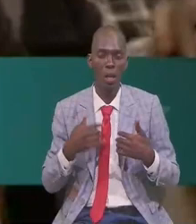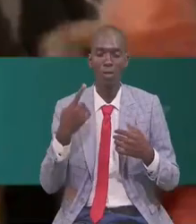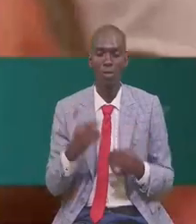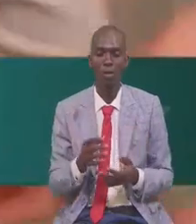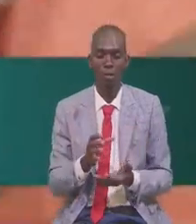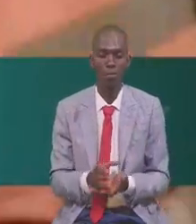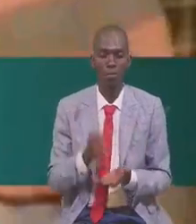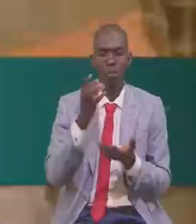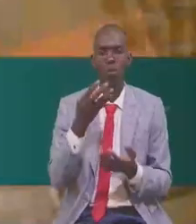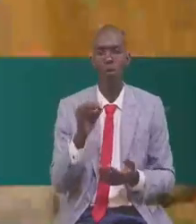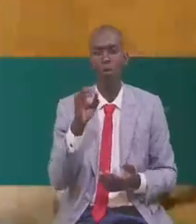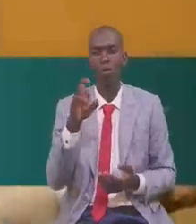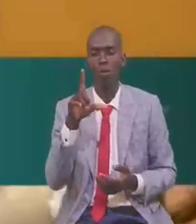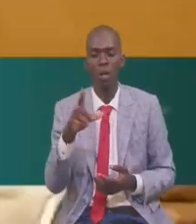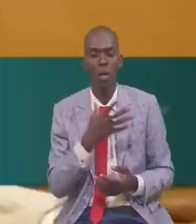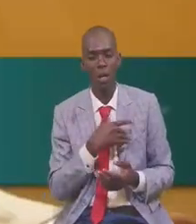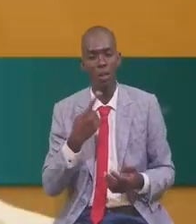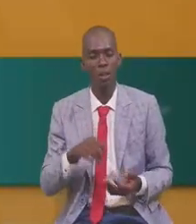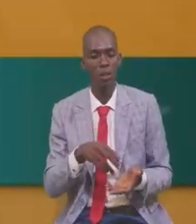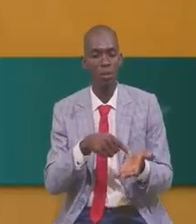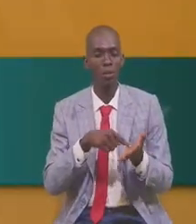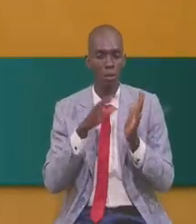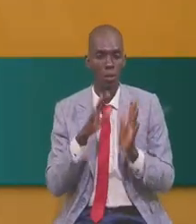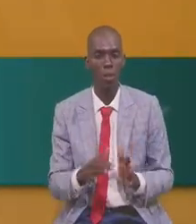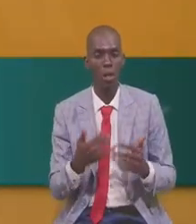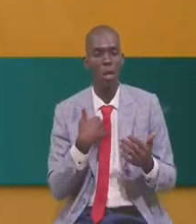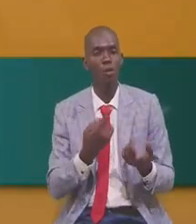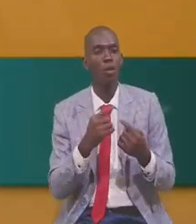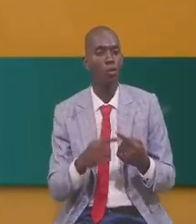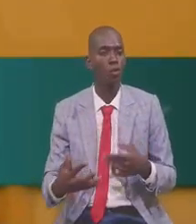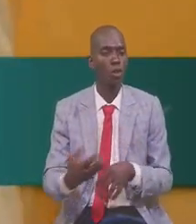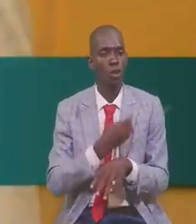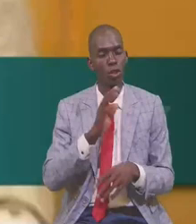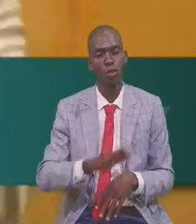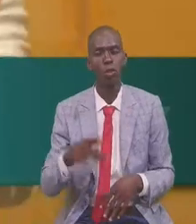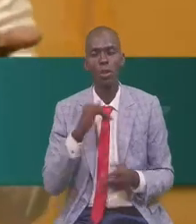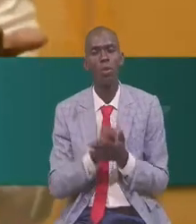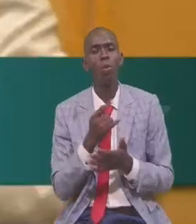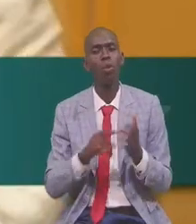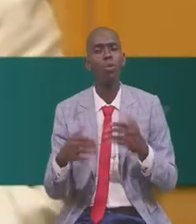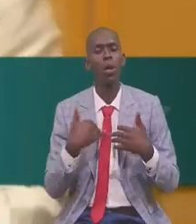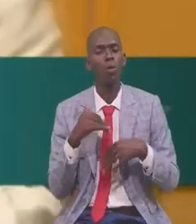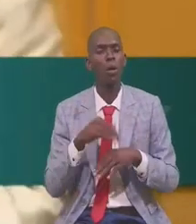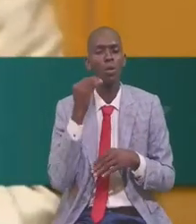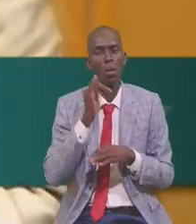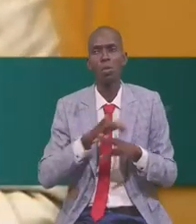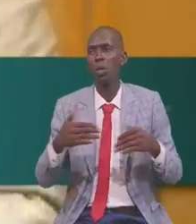pot et les créanciers étaient venus prendre. Qu'est-ce que tu as à la maison? Je n'ai rien d'autre.